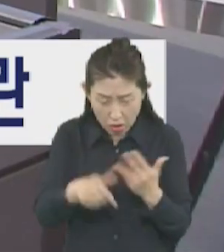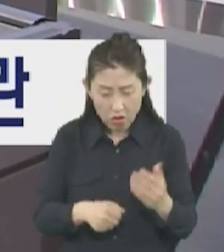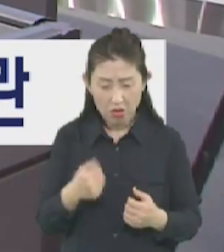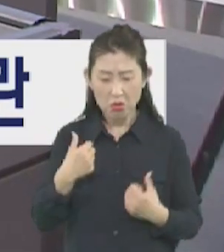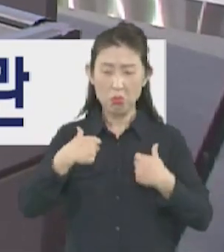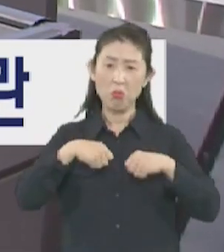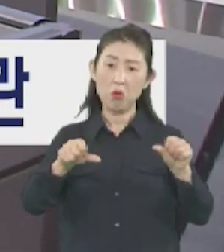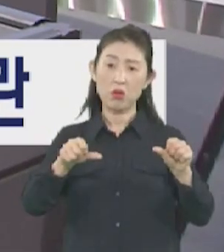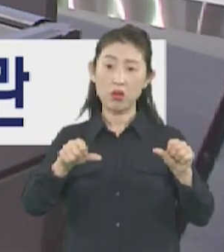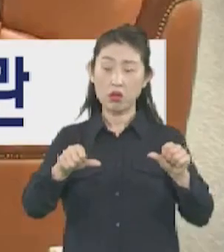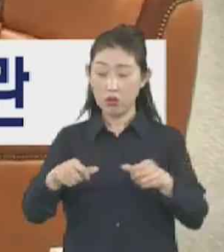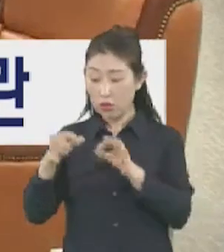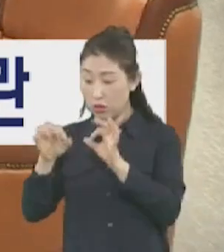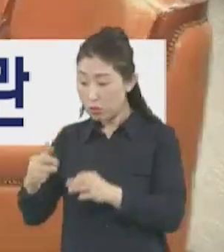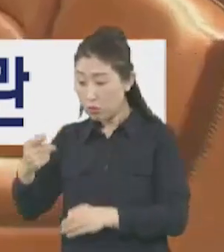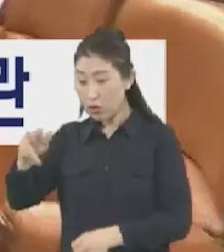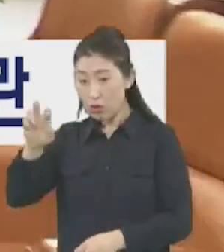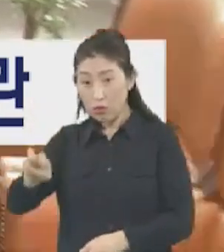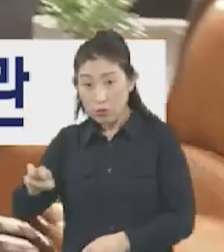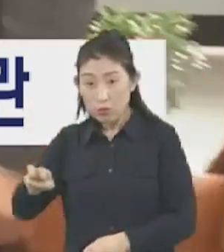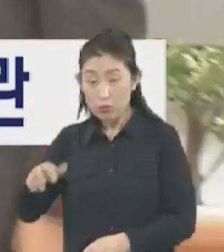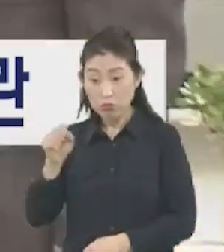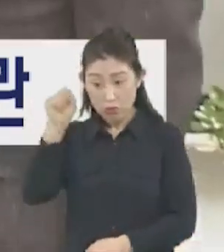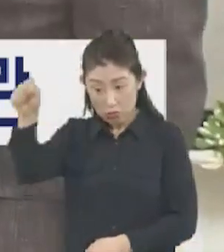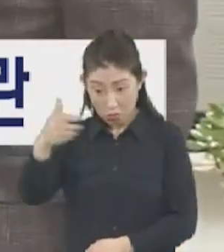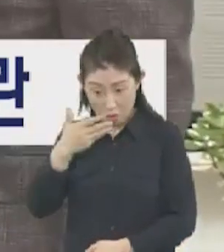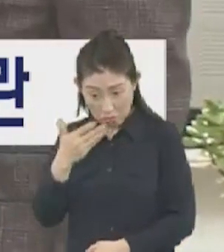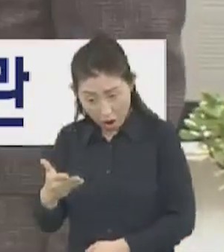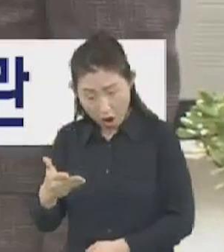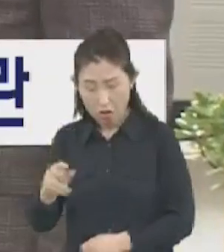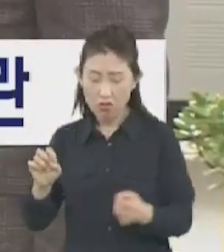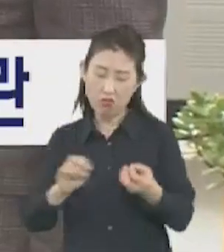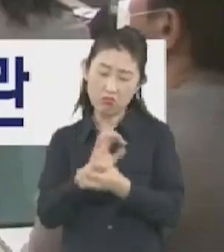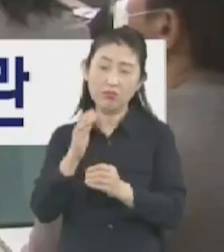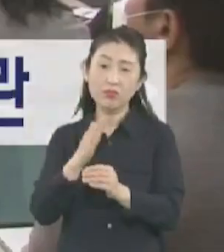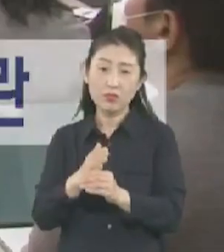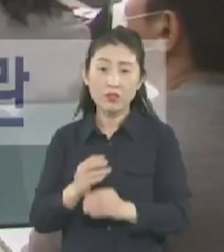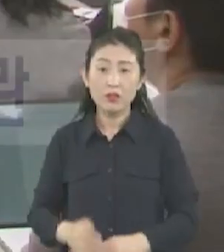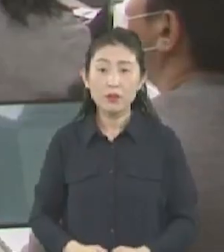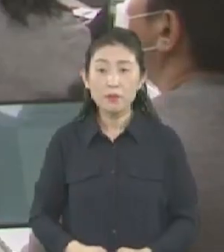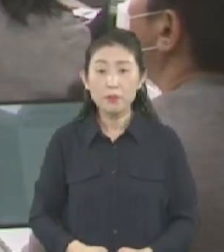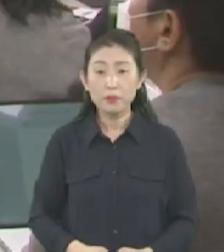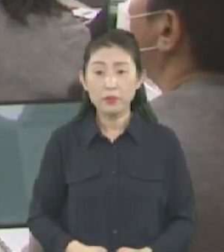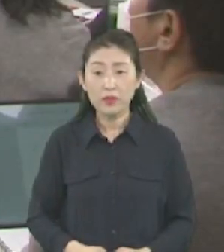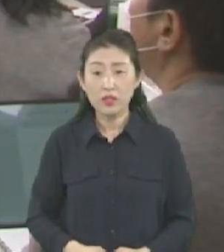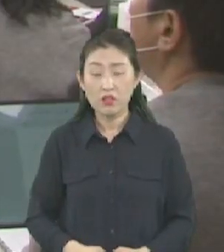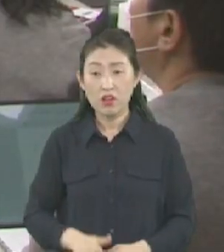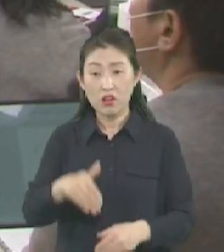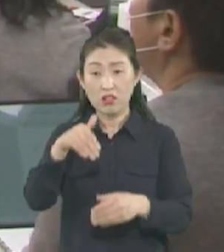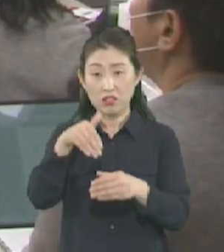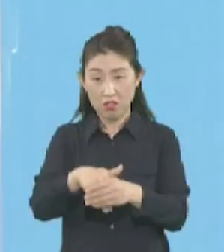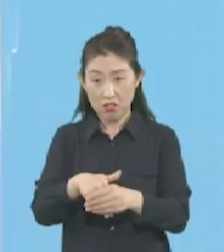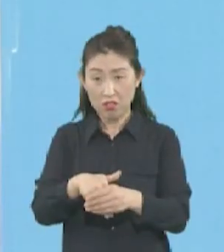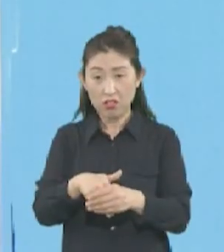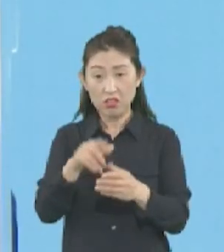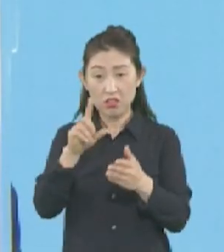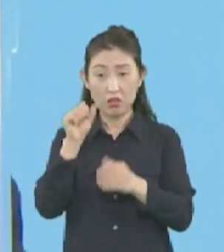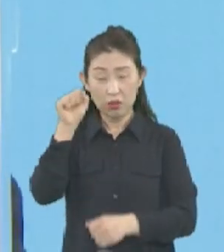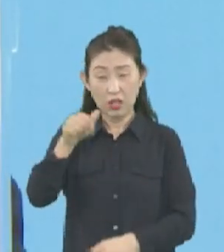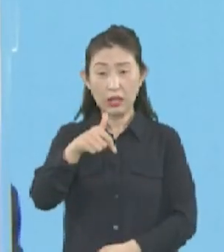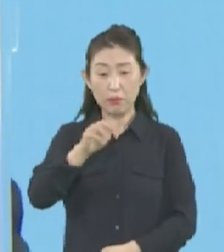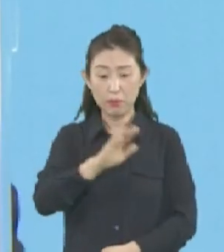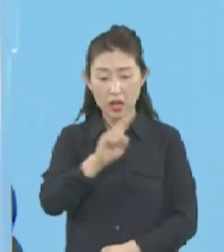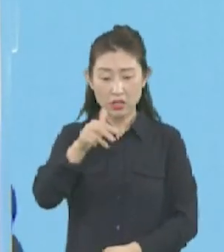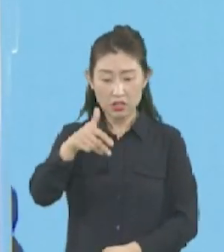출마를 접었는데 김 의원에는 다른 잣대가 적용돼 당내 분란이 커진 겁니다. 당장 선거 전에 나선 박찬호, 김동완